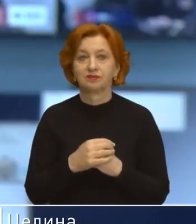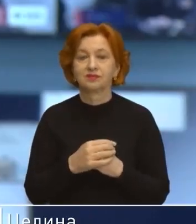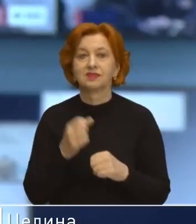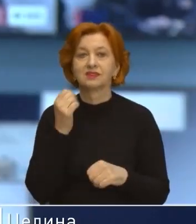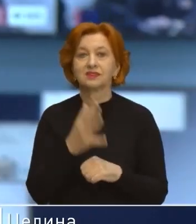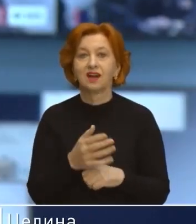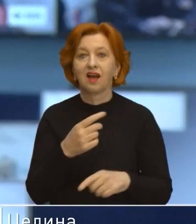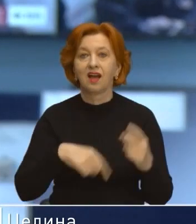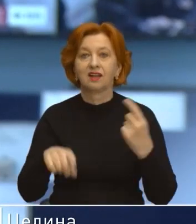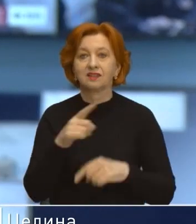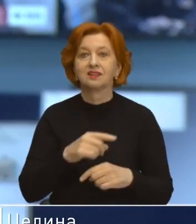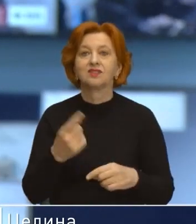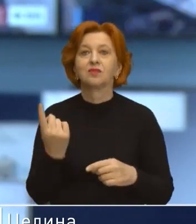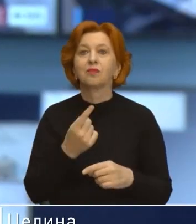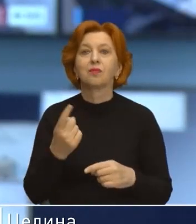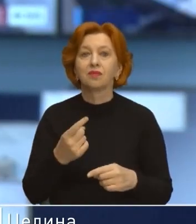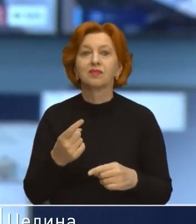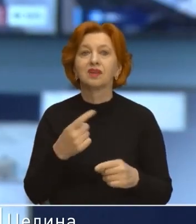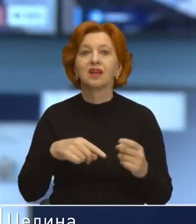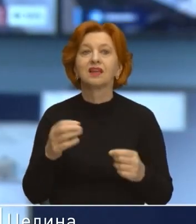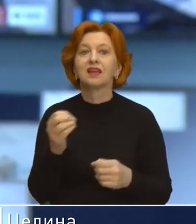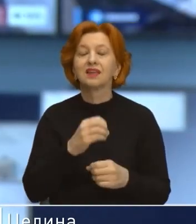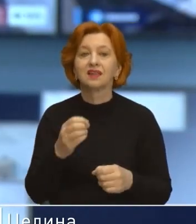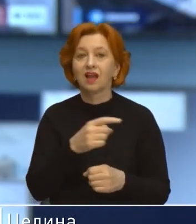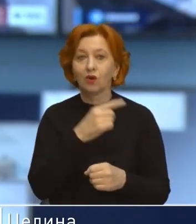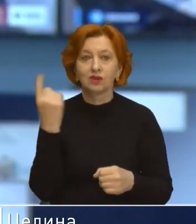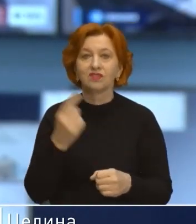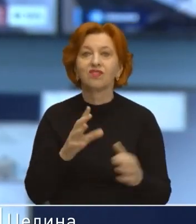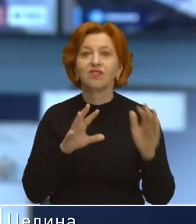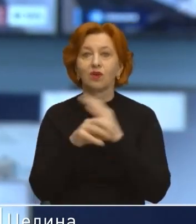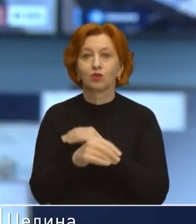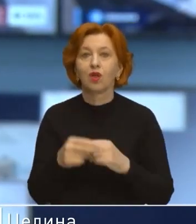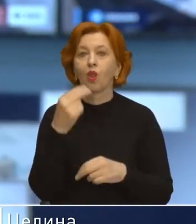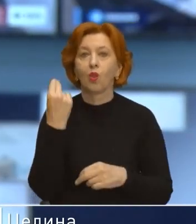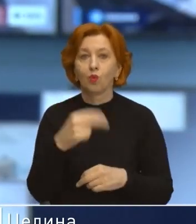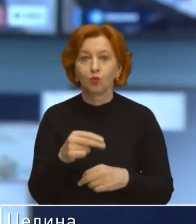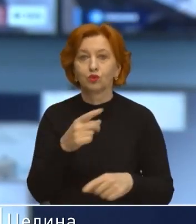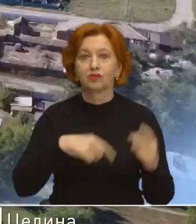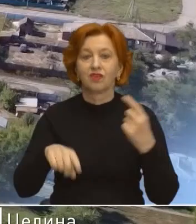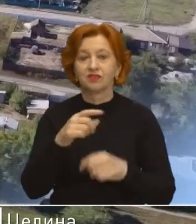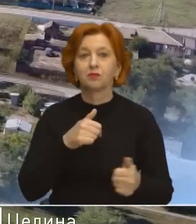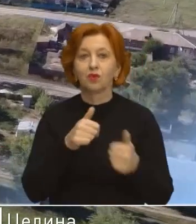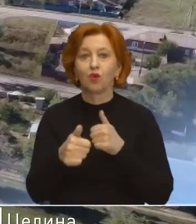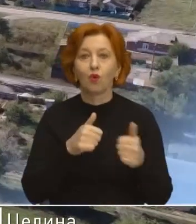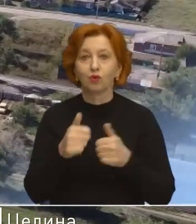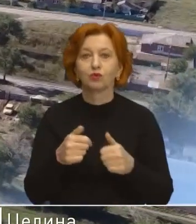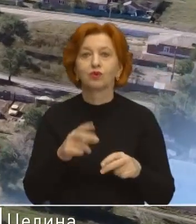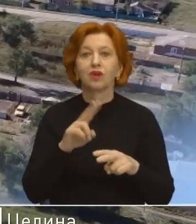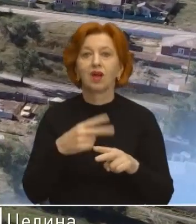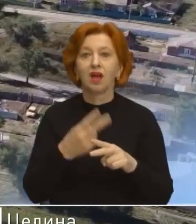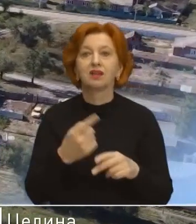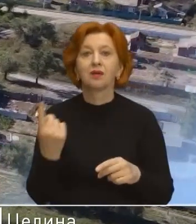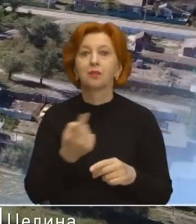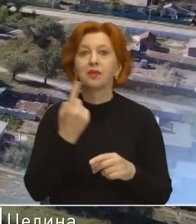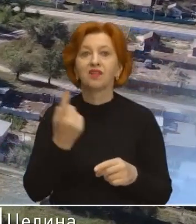Сразу 20 проектов первичных отделений «Единой России» из Ростовской области вошли в число лучших в общероссийском конкурсе. Разработки